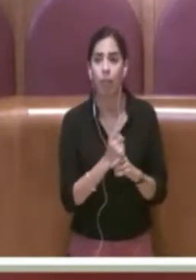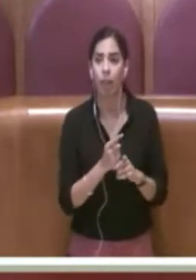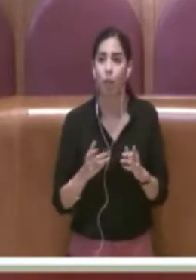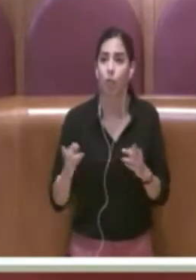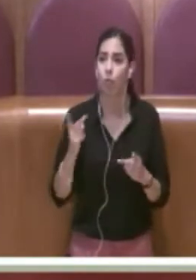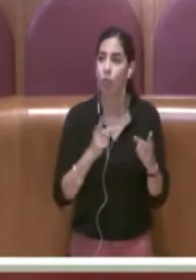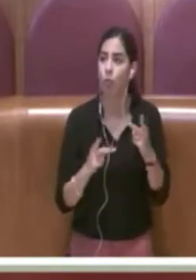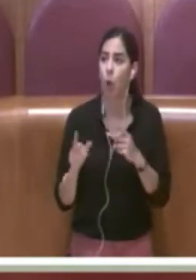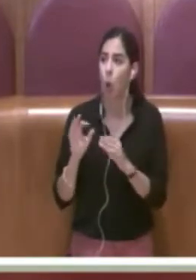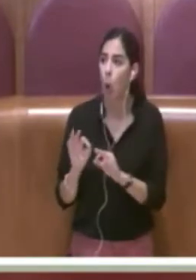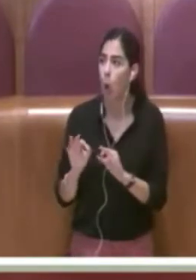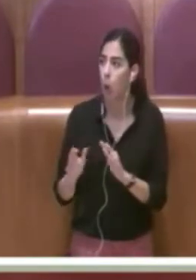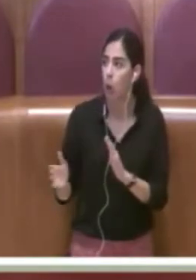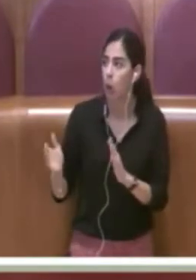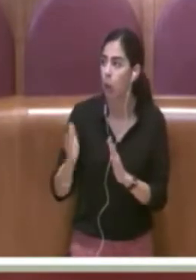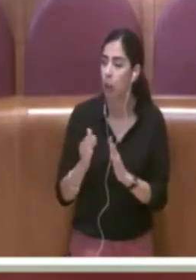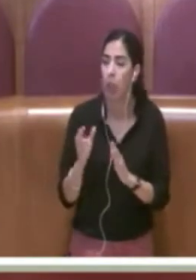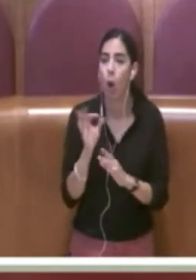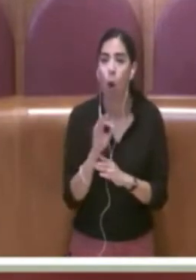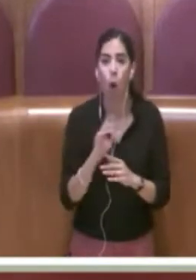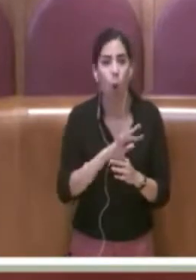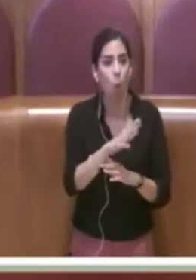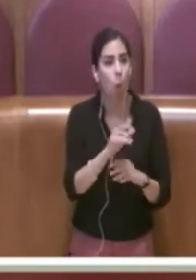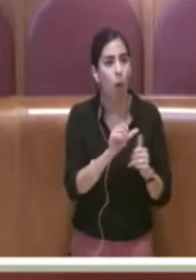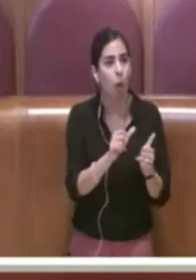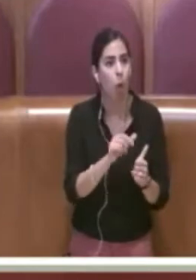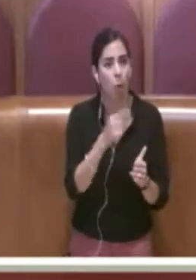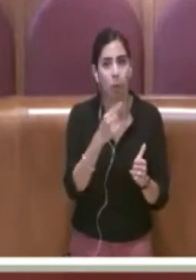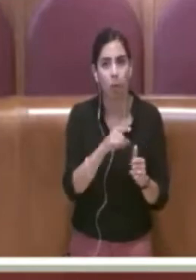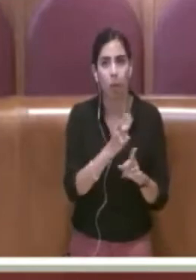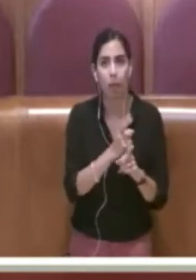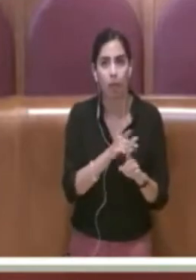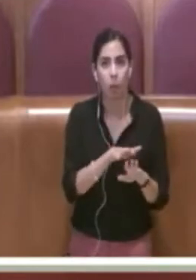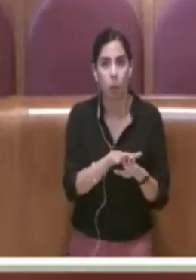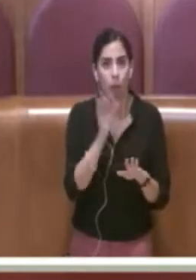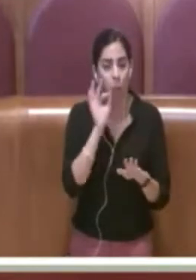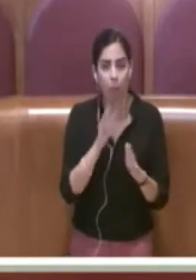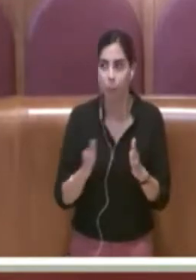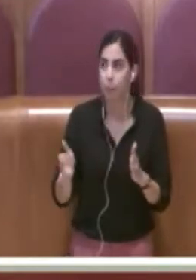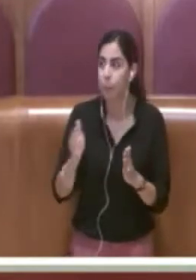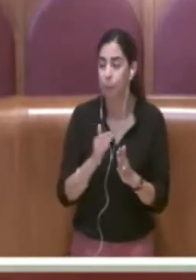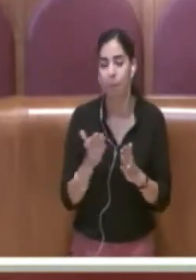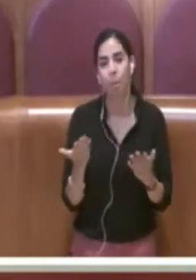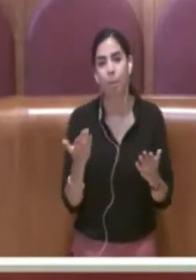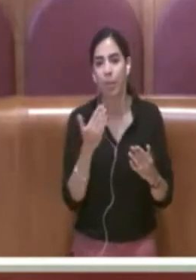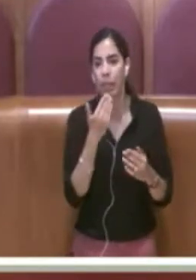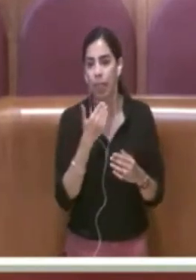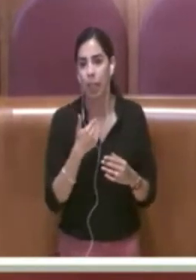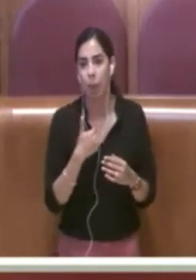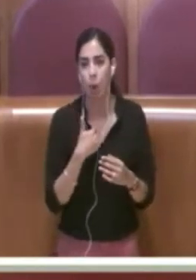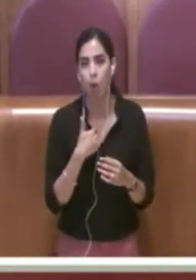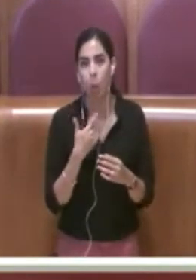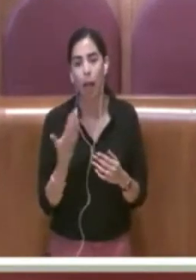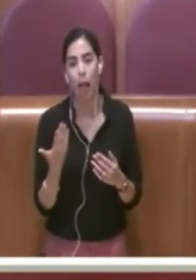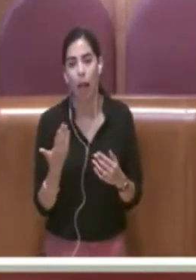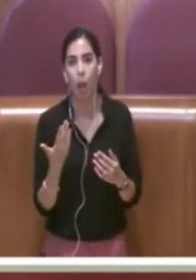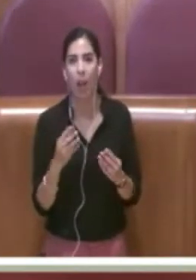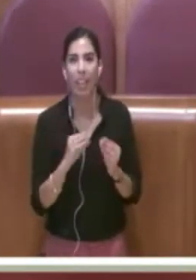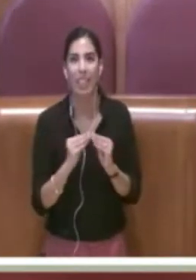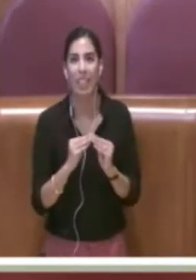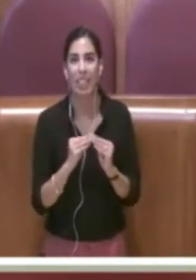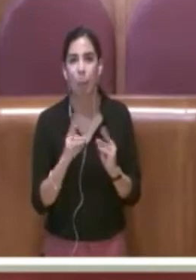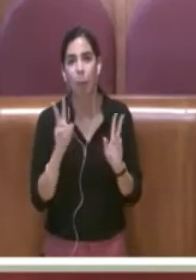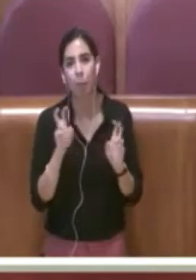modo piuttosto che in quell'altro, beh, mi porta a riconoscere che forse i sistemi di reclutamento, il termine